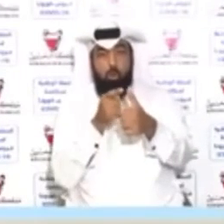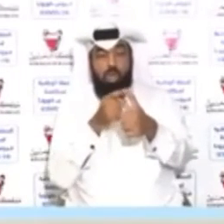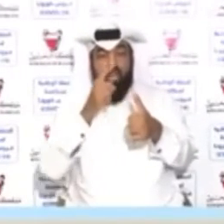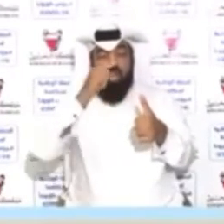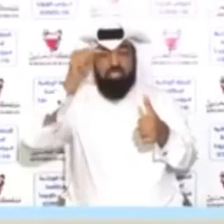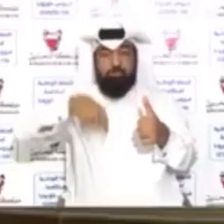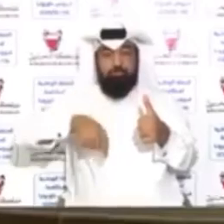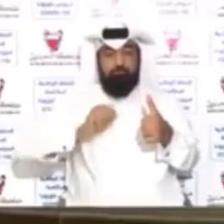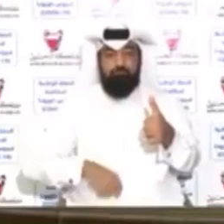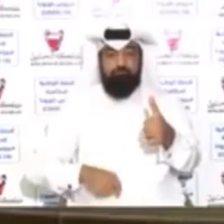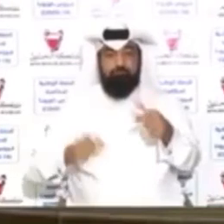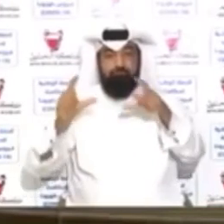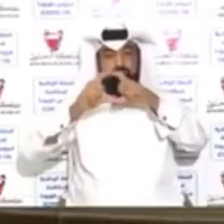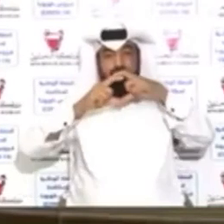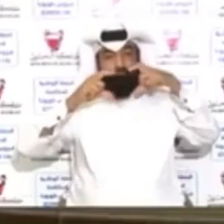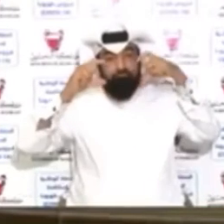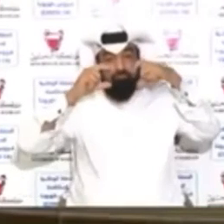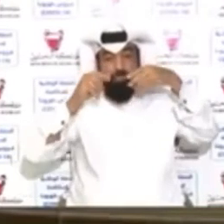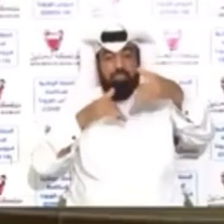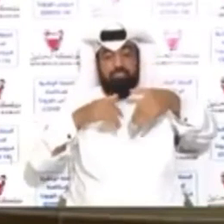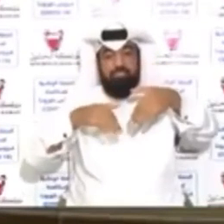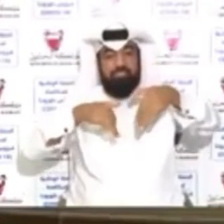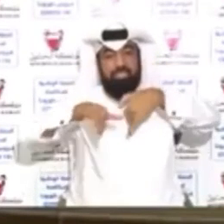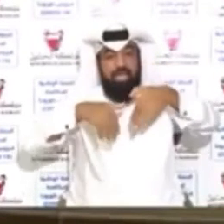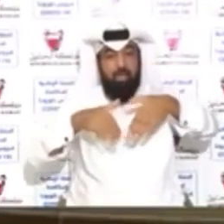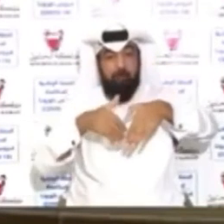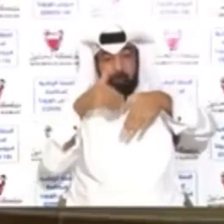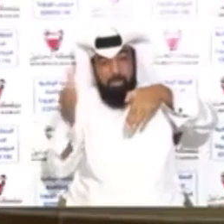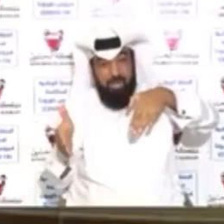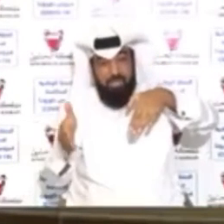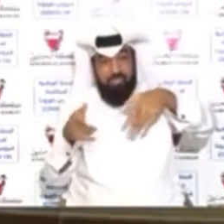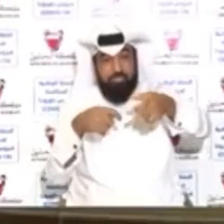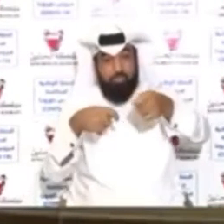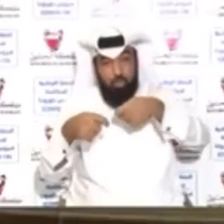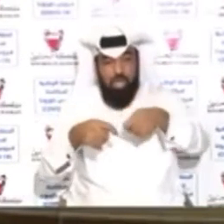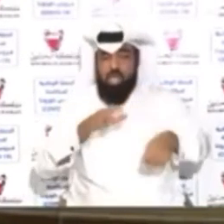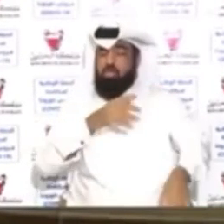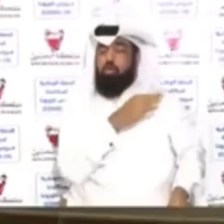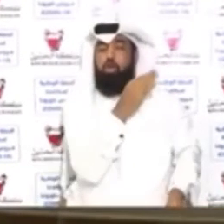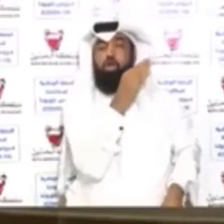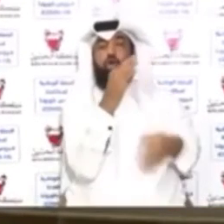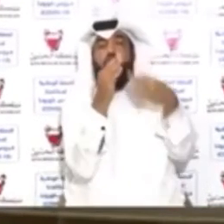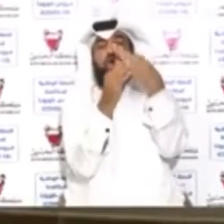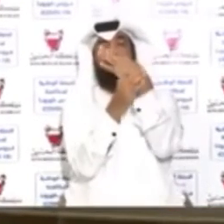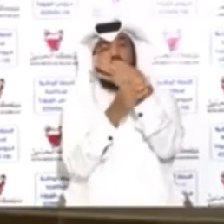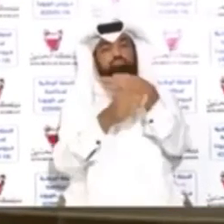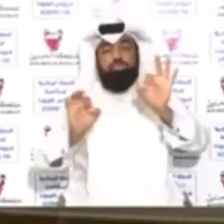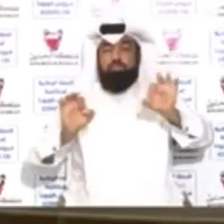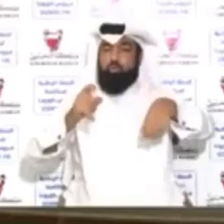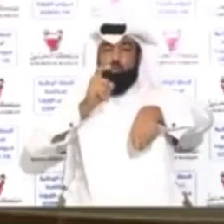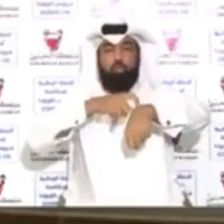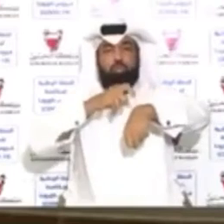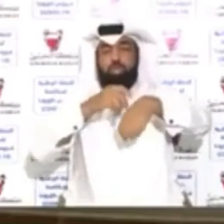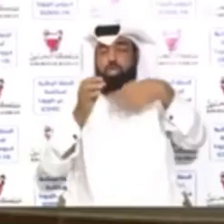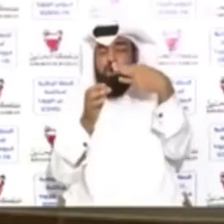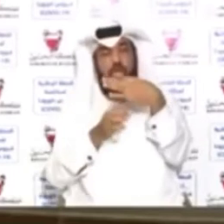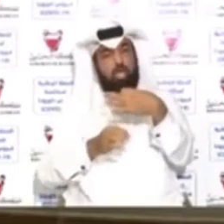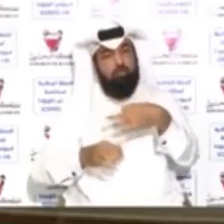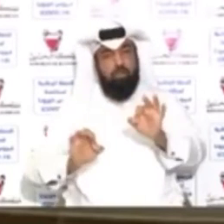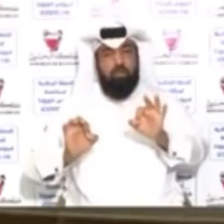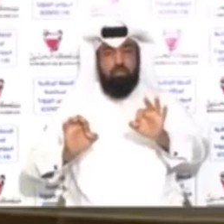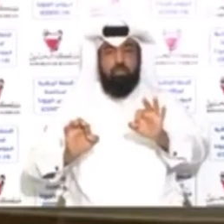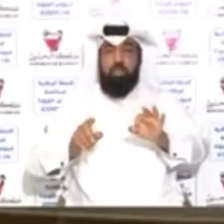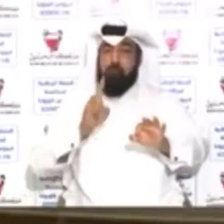إلزامية ارتداء الكمامات خارج المنزل في كل الأماكن والأوقات ما عدا أو أثناء